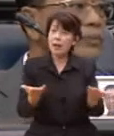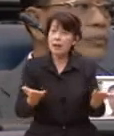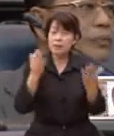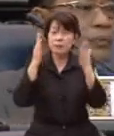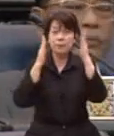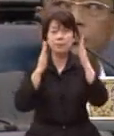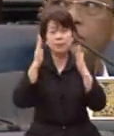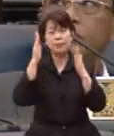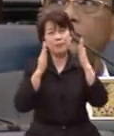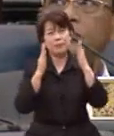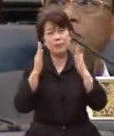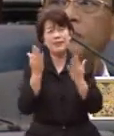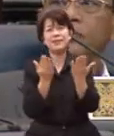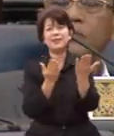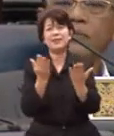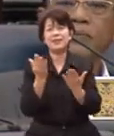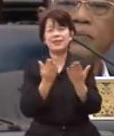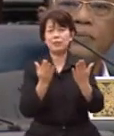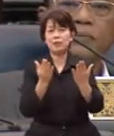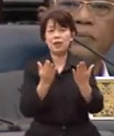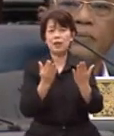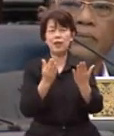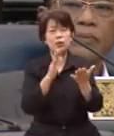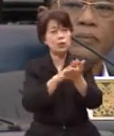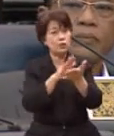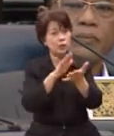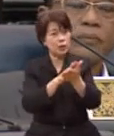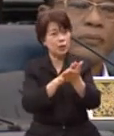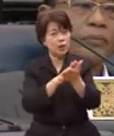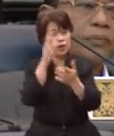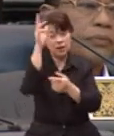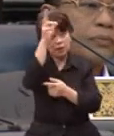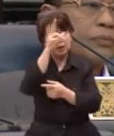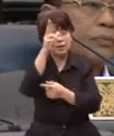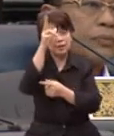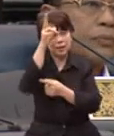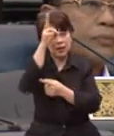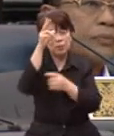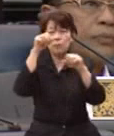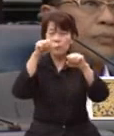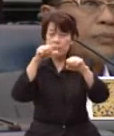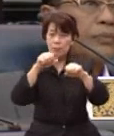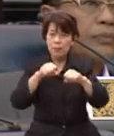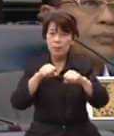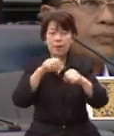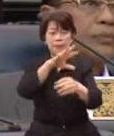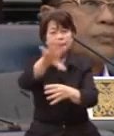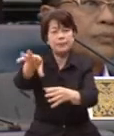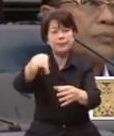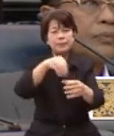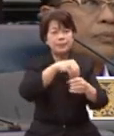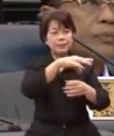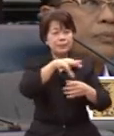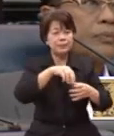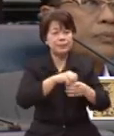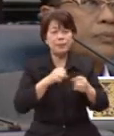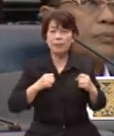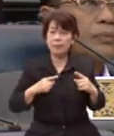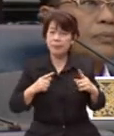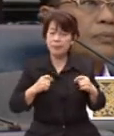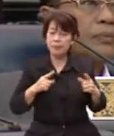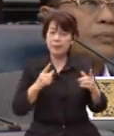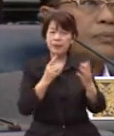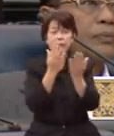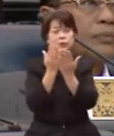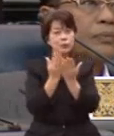penglibatan bukan saja daripada sekolah-sekolah kerajaan tetapi boleh melibatkan sekolah-sekolah swasta dan